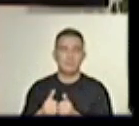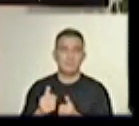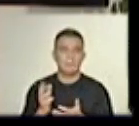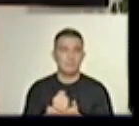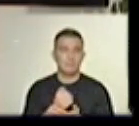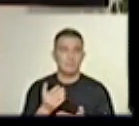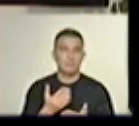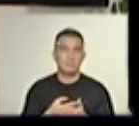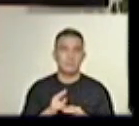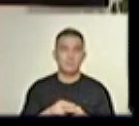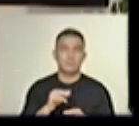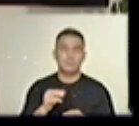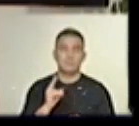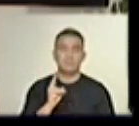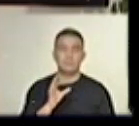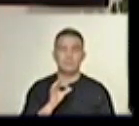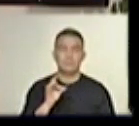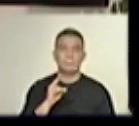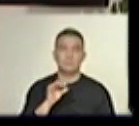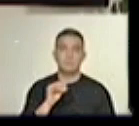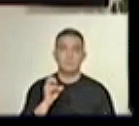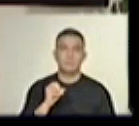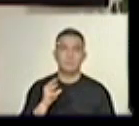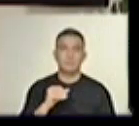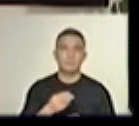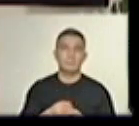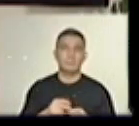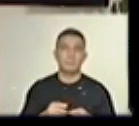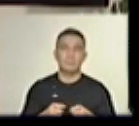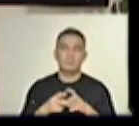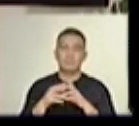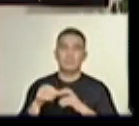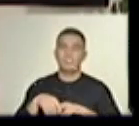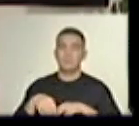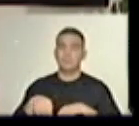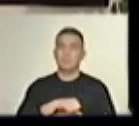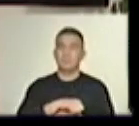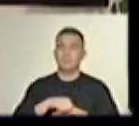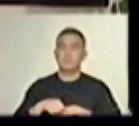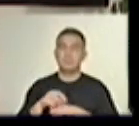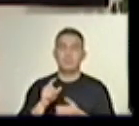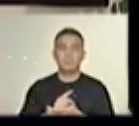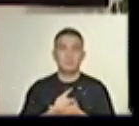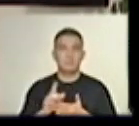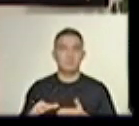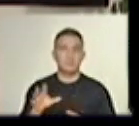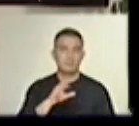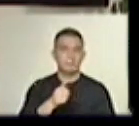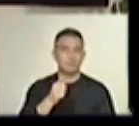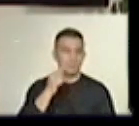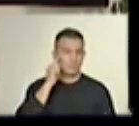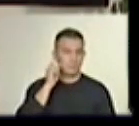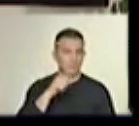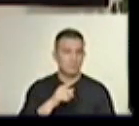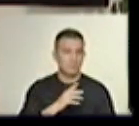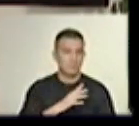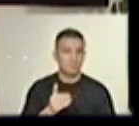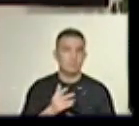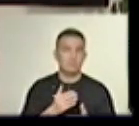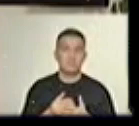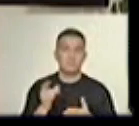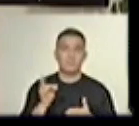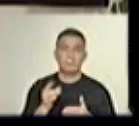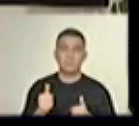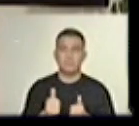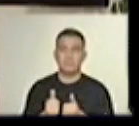uchun biz koordinata to'g'ri chizig'ini yasab o'tirishimiz shart emas. Chunki biz yaxshi bilib oldikki,